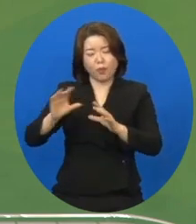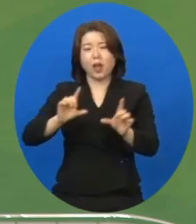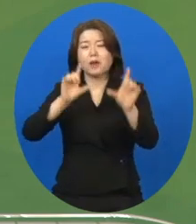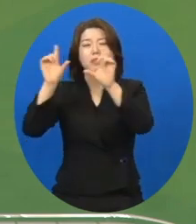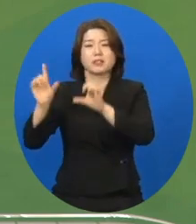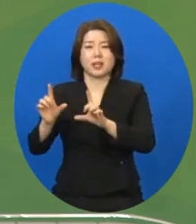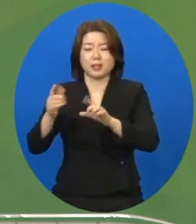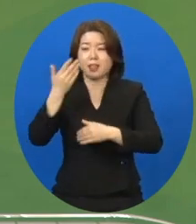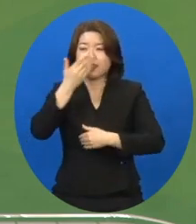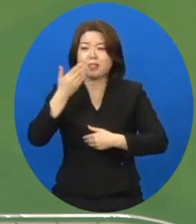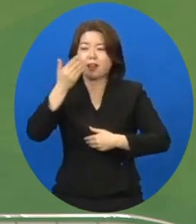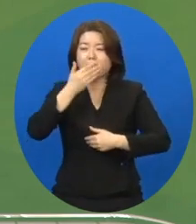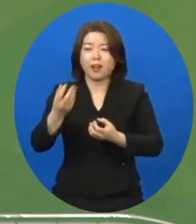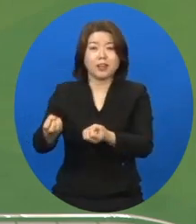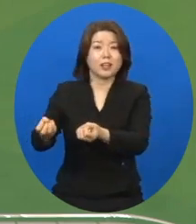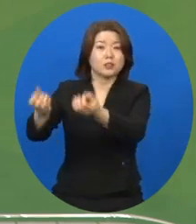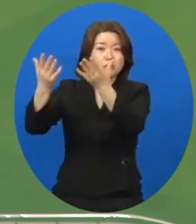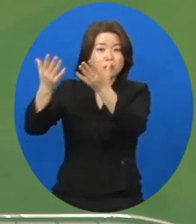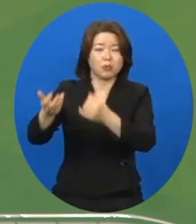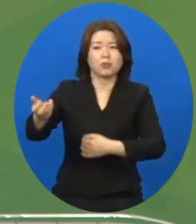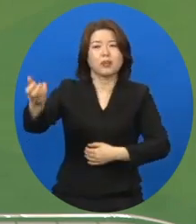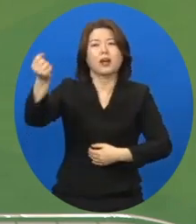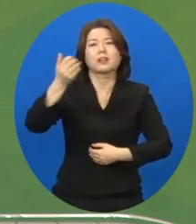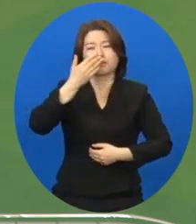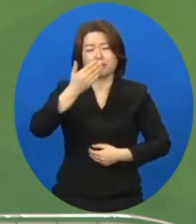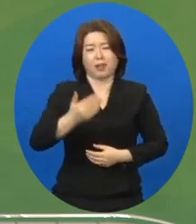가나안의 축복을 누리게 됩니다.